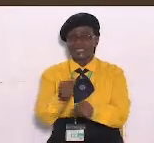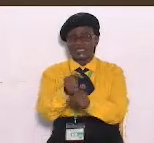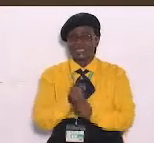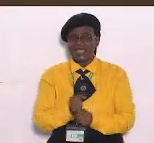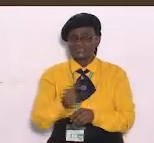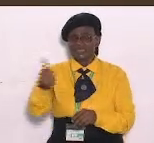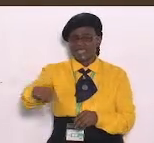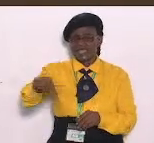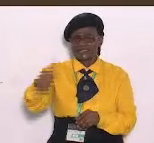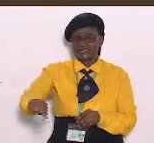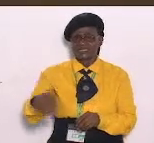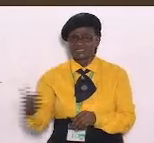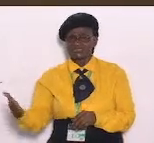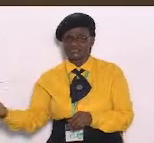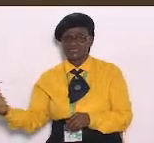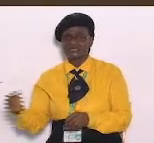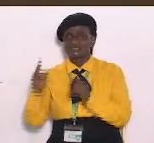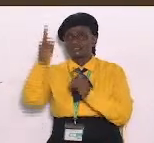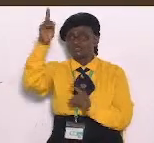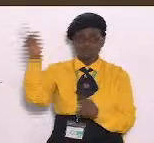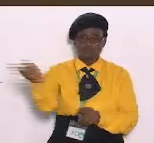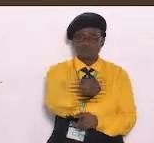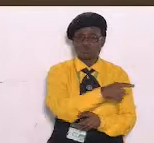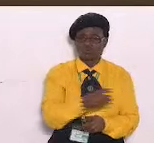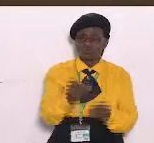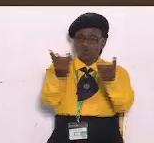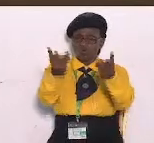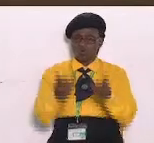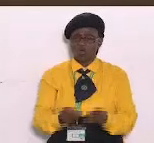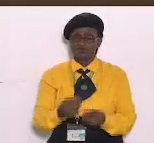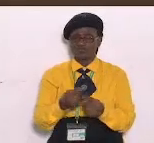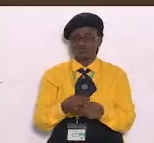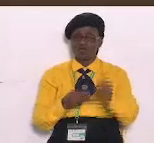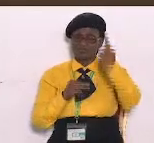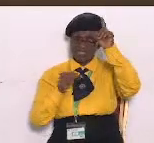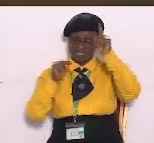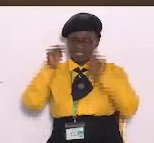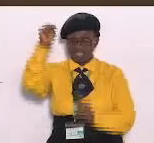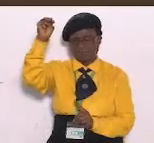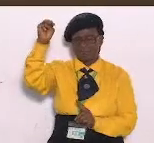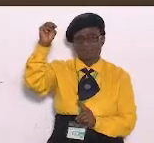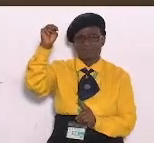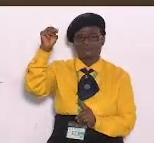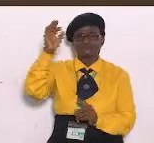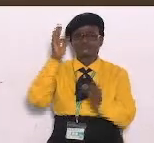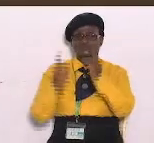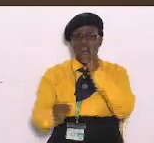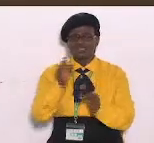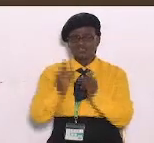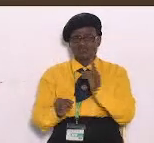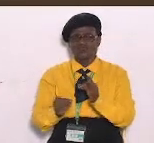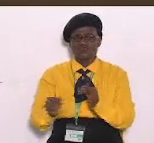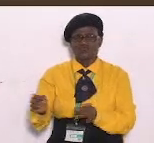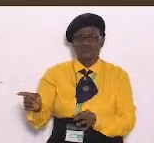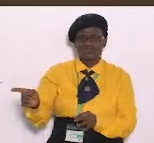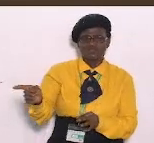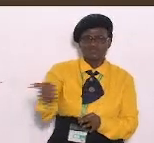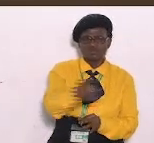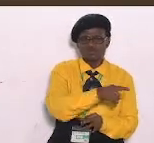cela vous pouvez avoir tout ce que vous voulez de lui si